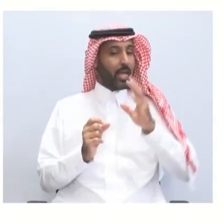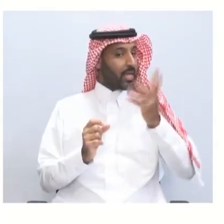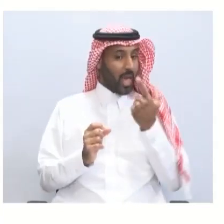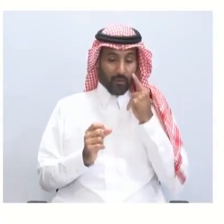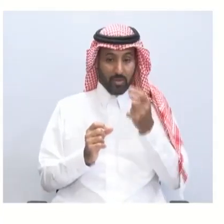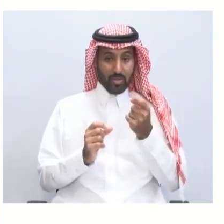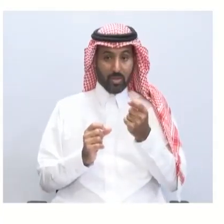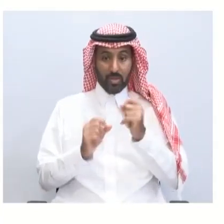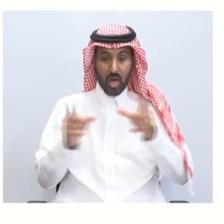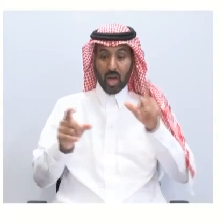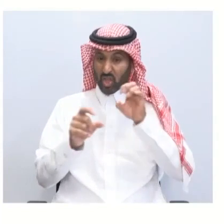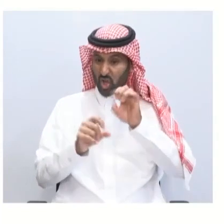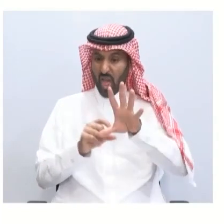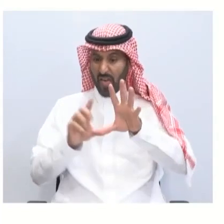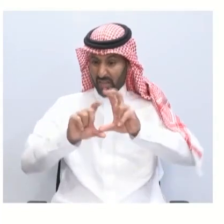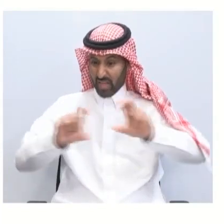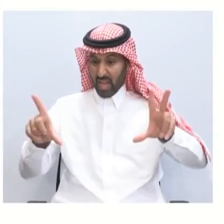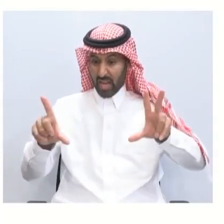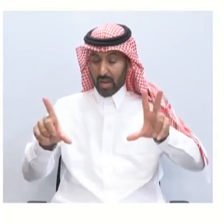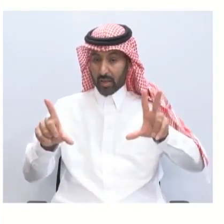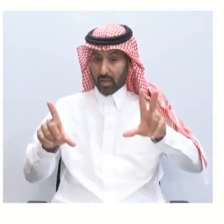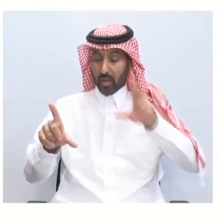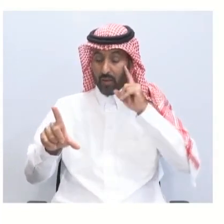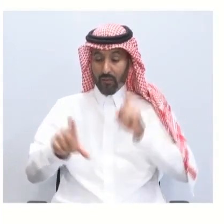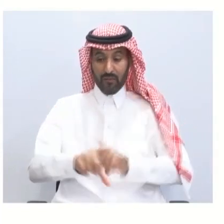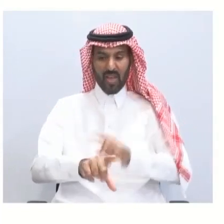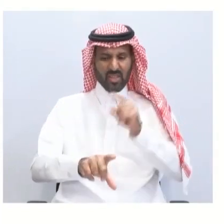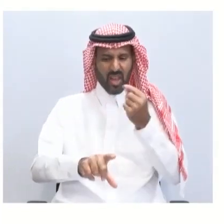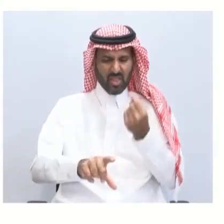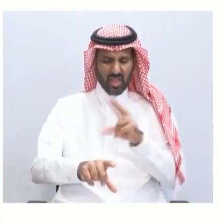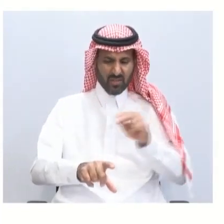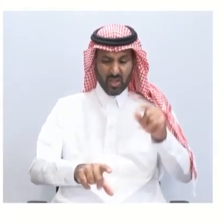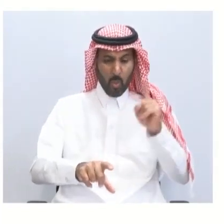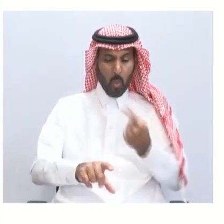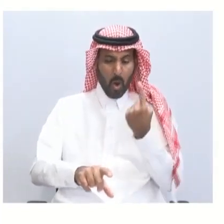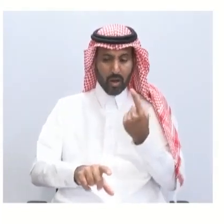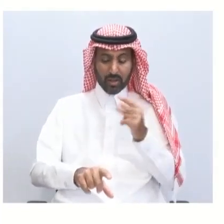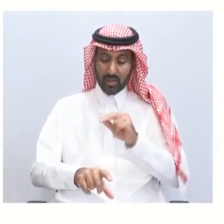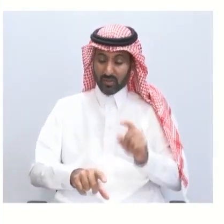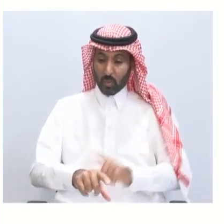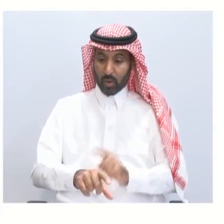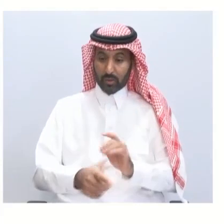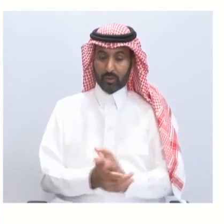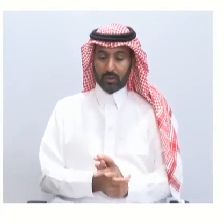ظهرت كل هذه الاعلانات في فتره واحده ووقت